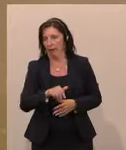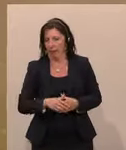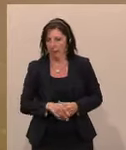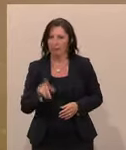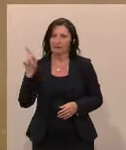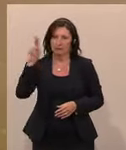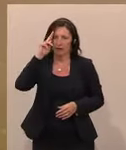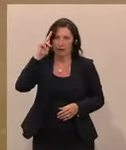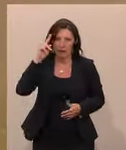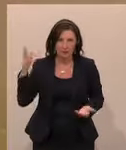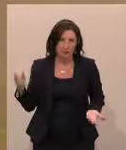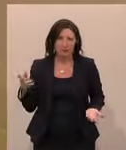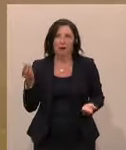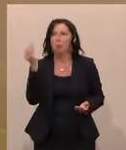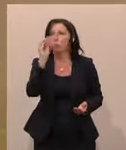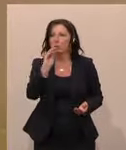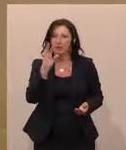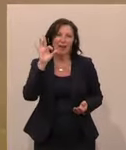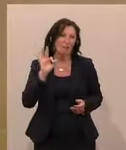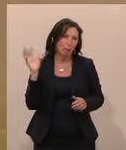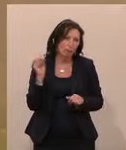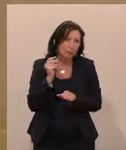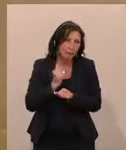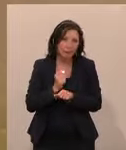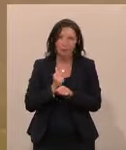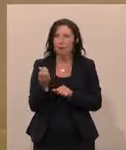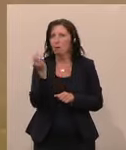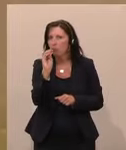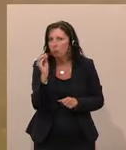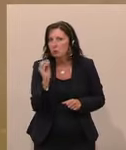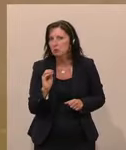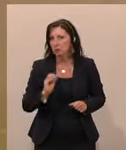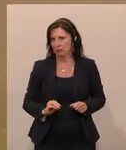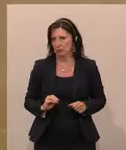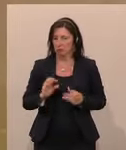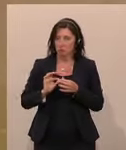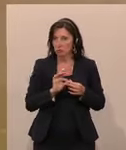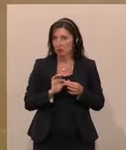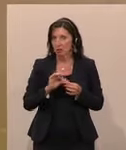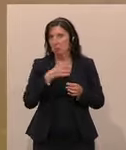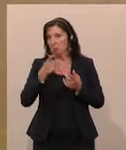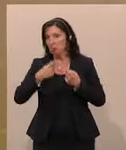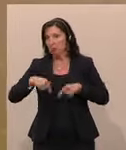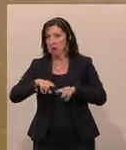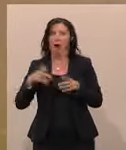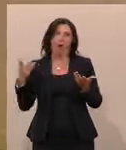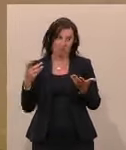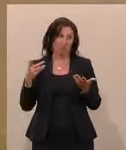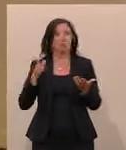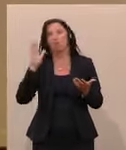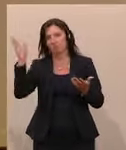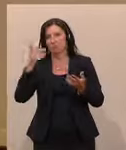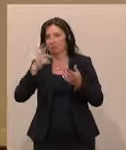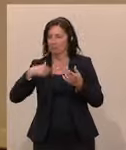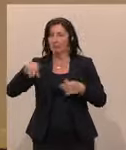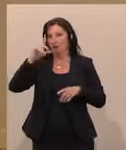kennen Postings von FPÖ-Mitarbeitern, die im Zusammenhang vom burgenländischen Landeshauptmann Stellvertreter Johannes Schürz, also insofern haben